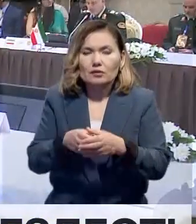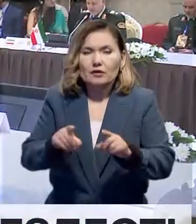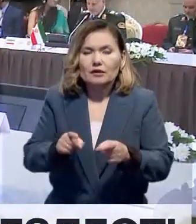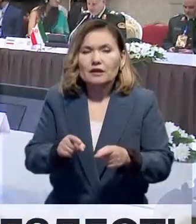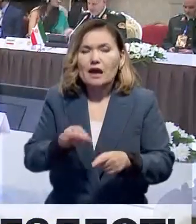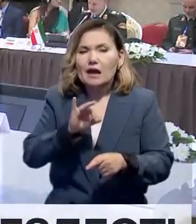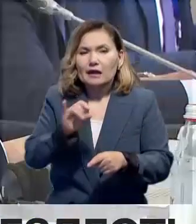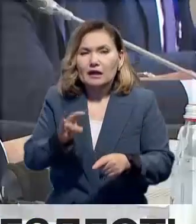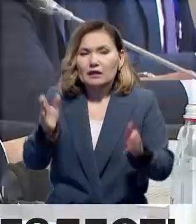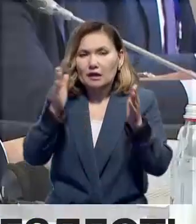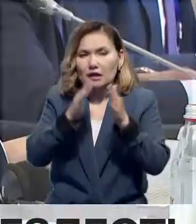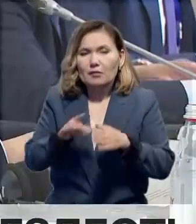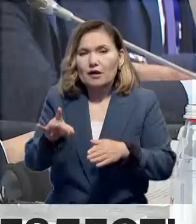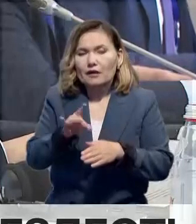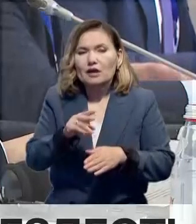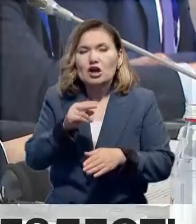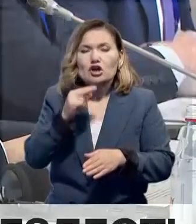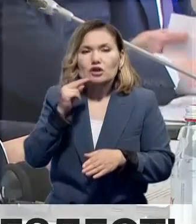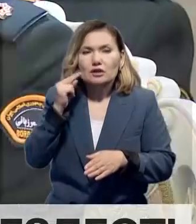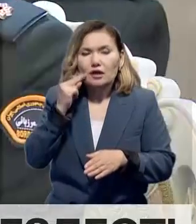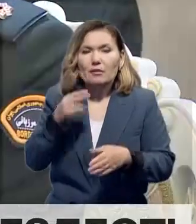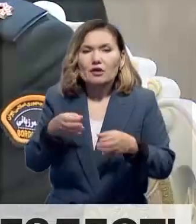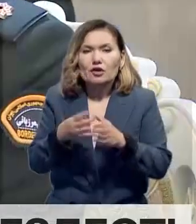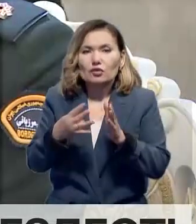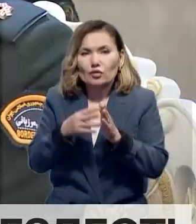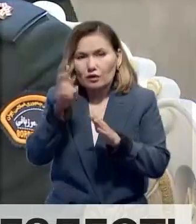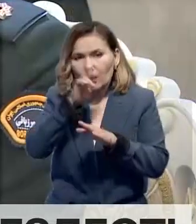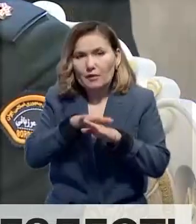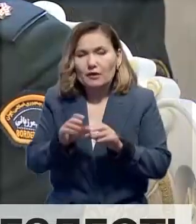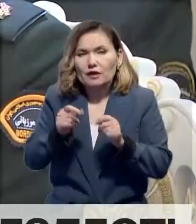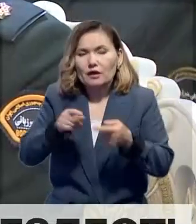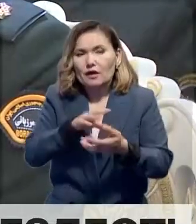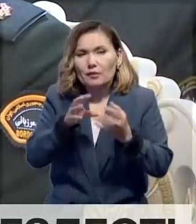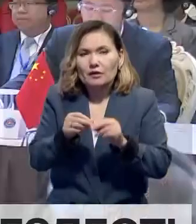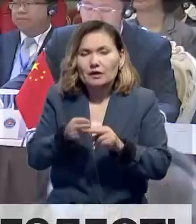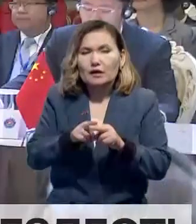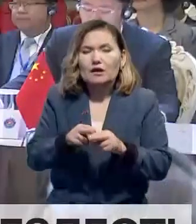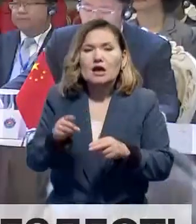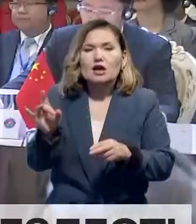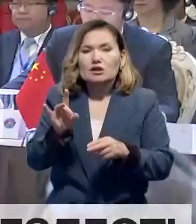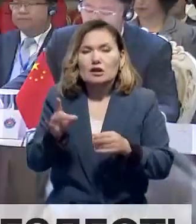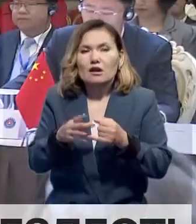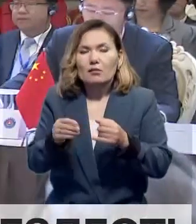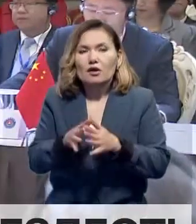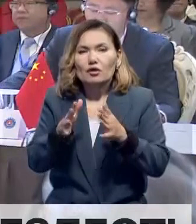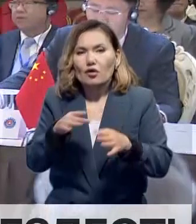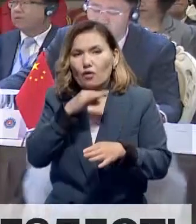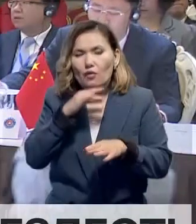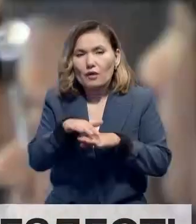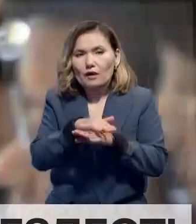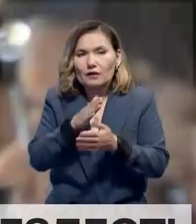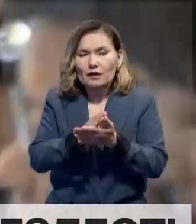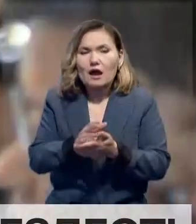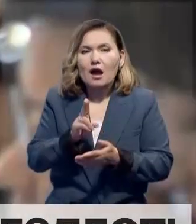Ислам Республикасы Шанхай ынтымақтастық ұйымының 9-шы мүшесі болды. Аталған мемлекет Еуразия құрлығындағы жер көлемі мен халық саны көп елдің бірі. Оған қоса